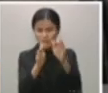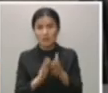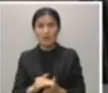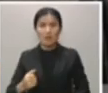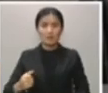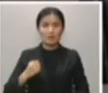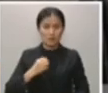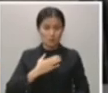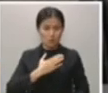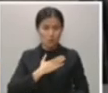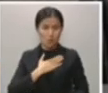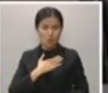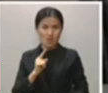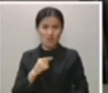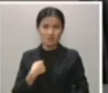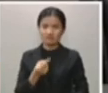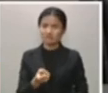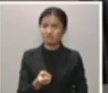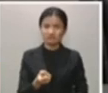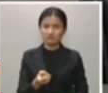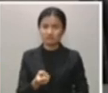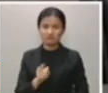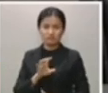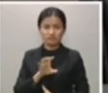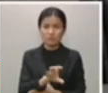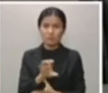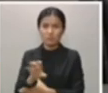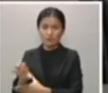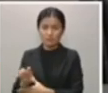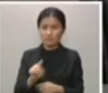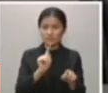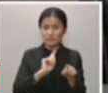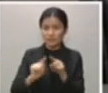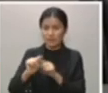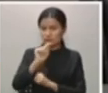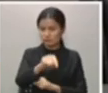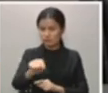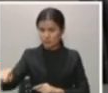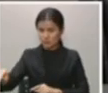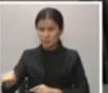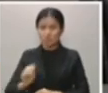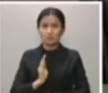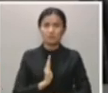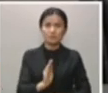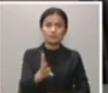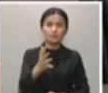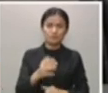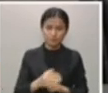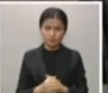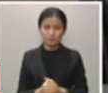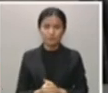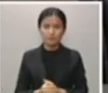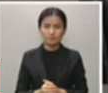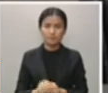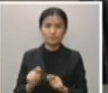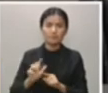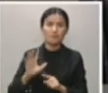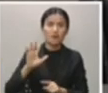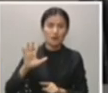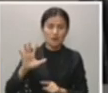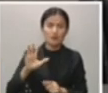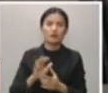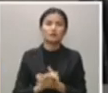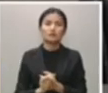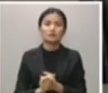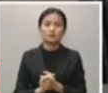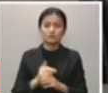ค์กรปกครองส่วนท้องถิ่นและไม่มีความซื่อสัตย์สุจริตเป็นที่ประจักษ์ 5. นายดอนป